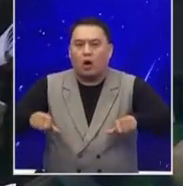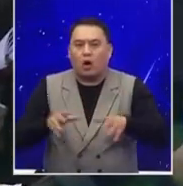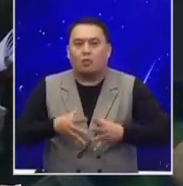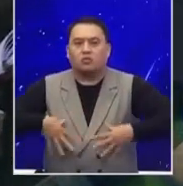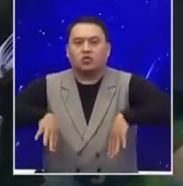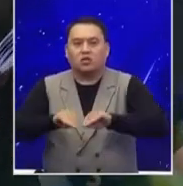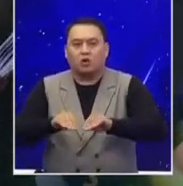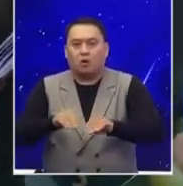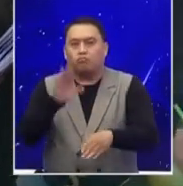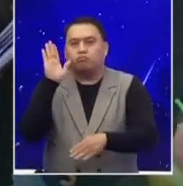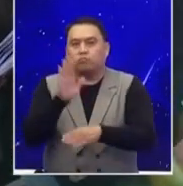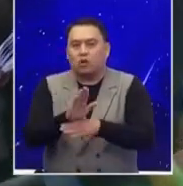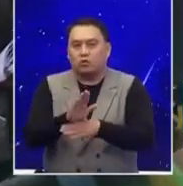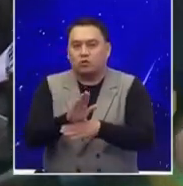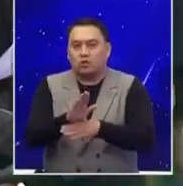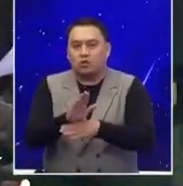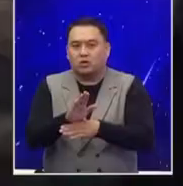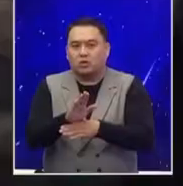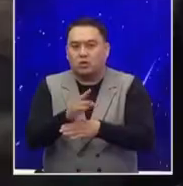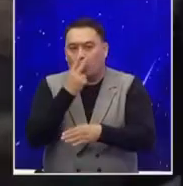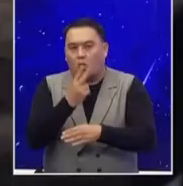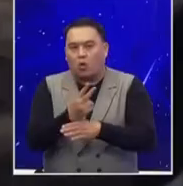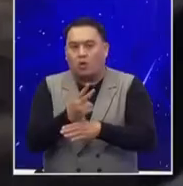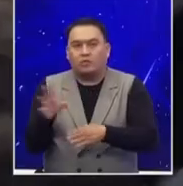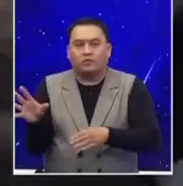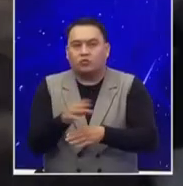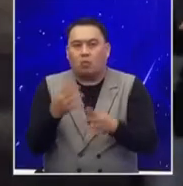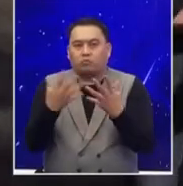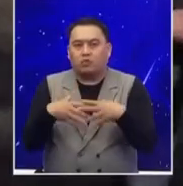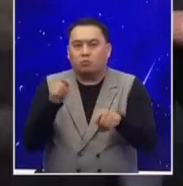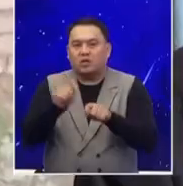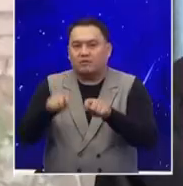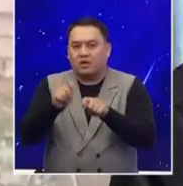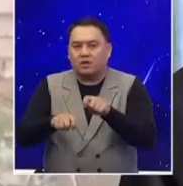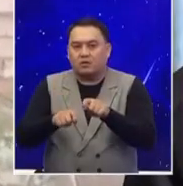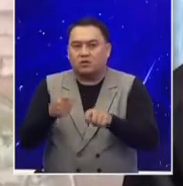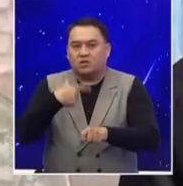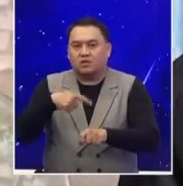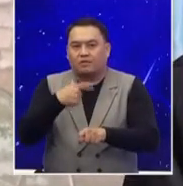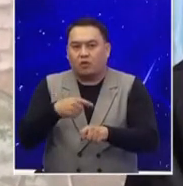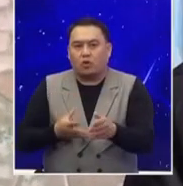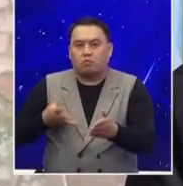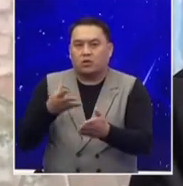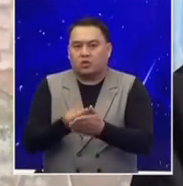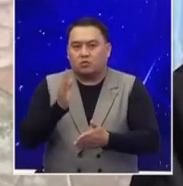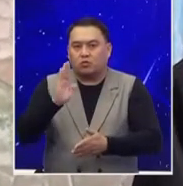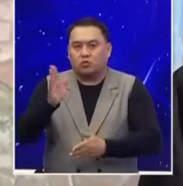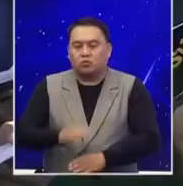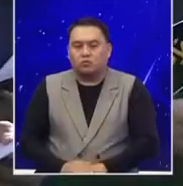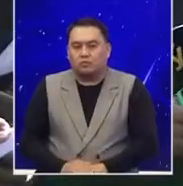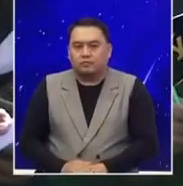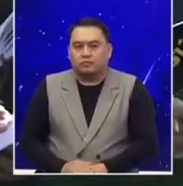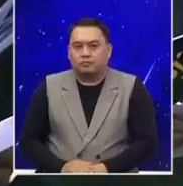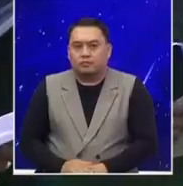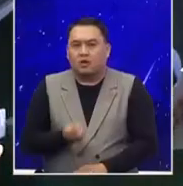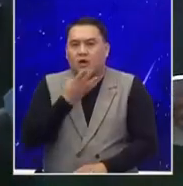общественную. Я поручение даю. Понял, да? Все до копейки проверишь. Со своего кармана будешь платить. Положил